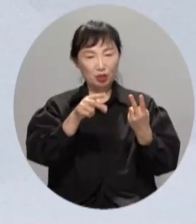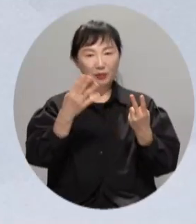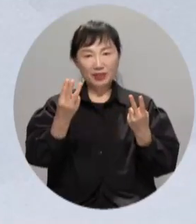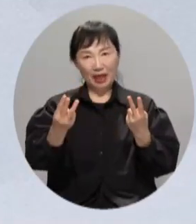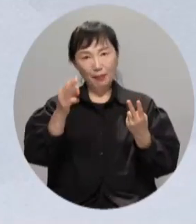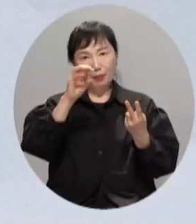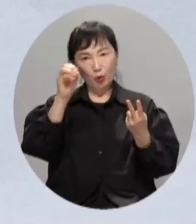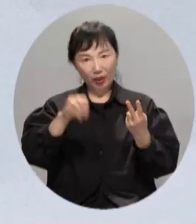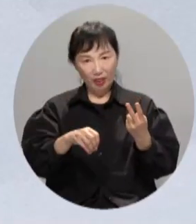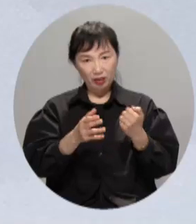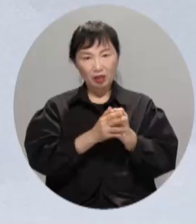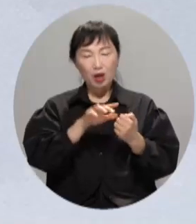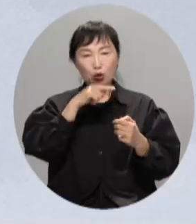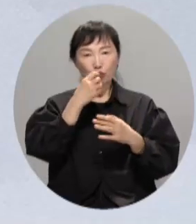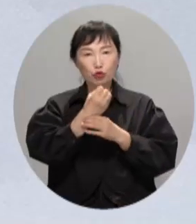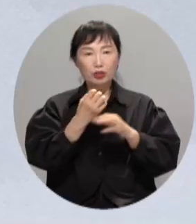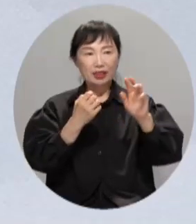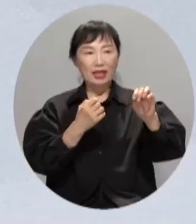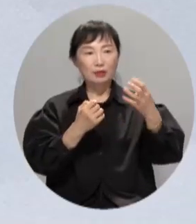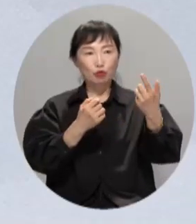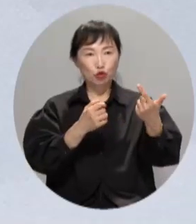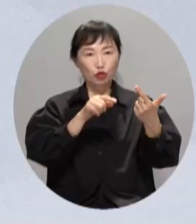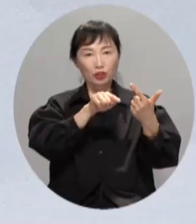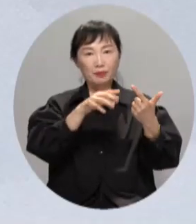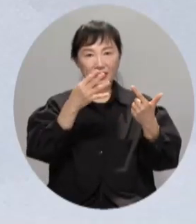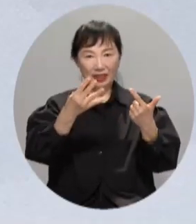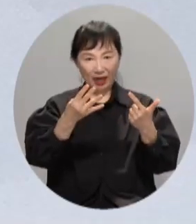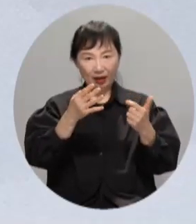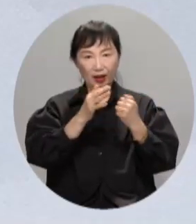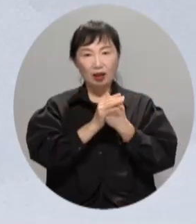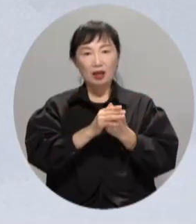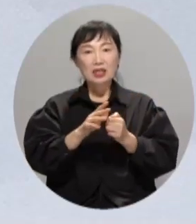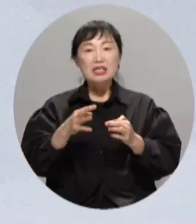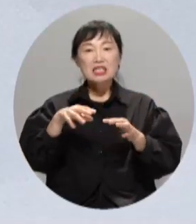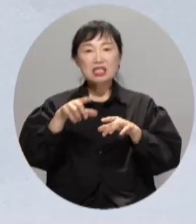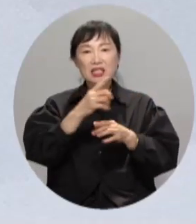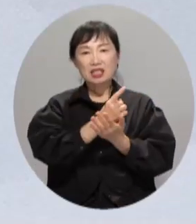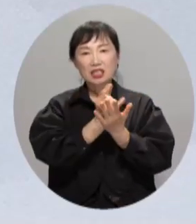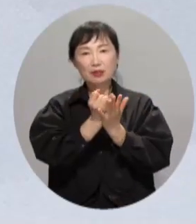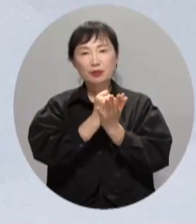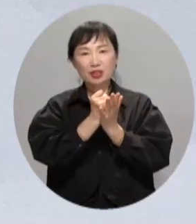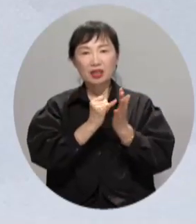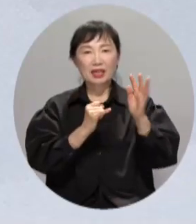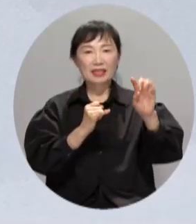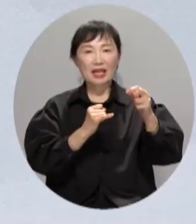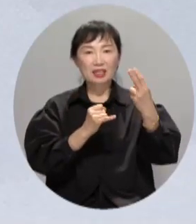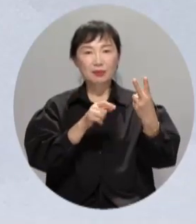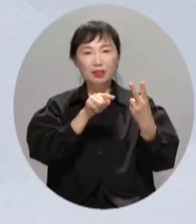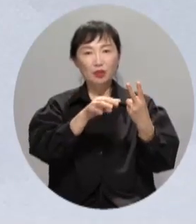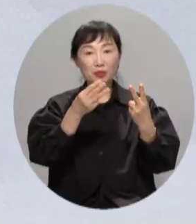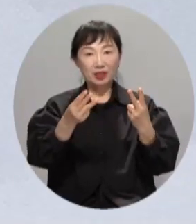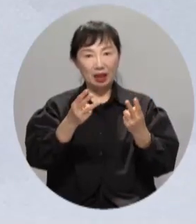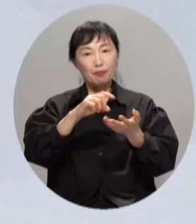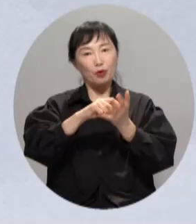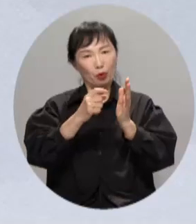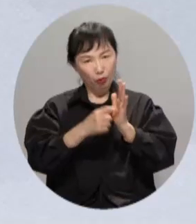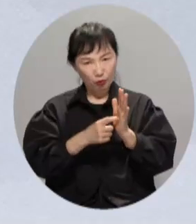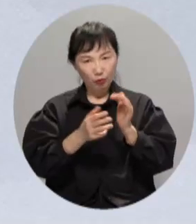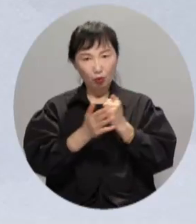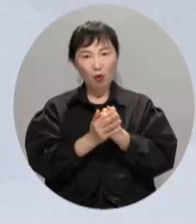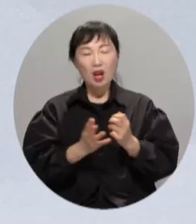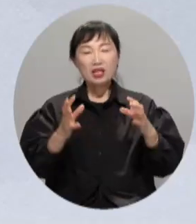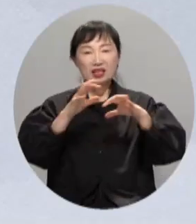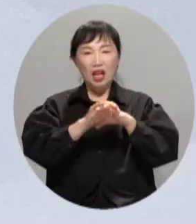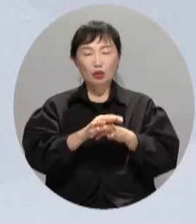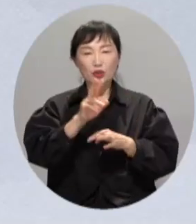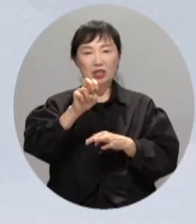무 46.6%, 시금치 42.3%, 상추 24.8% 오르는 등 특히